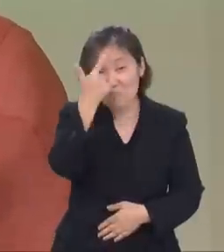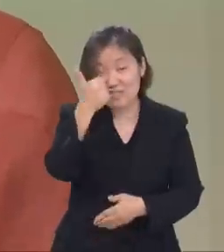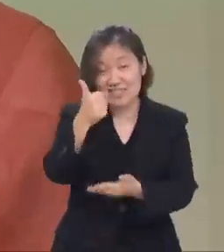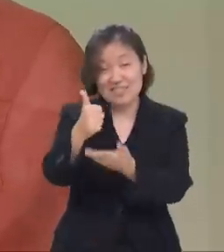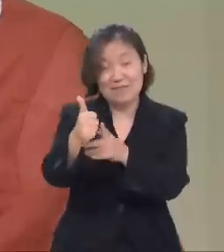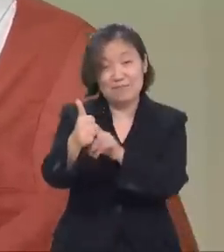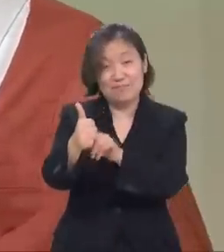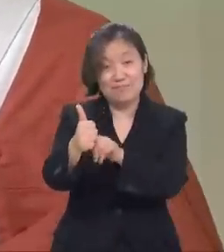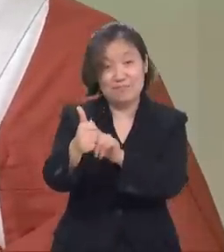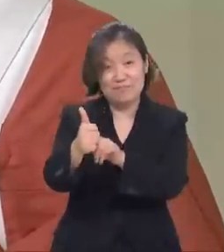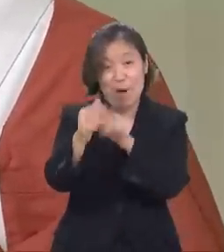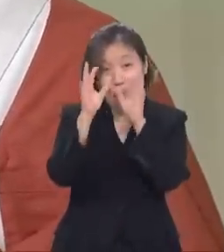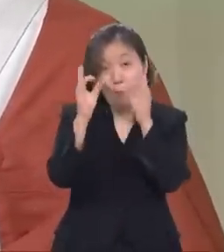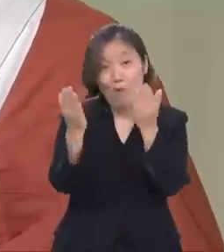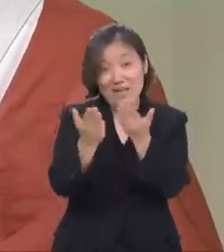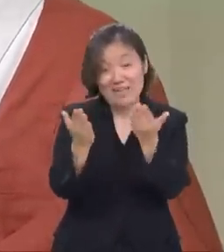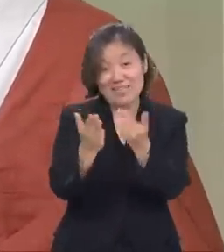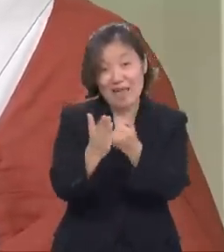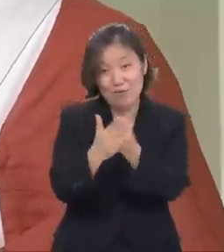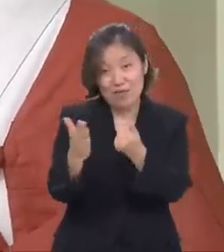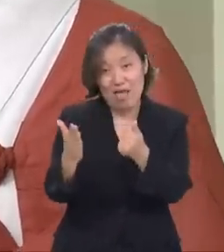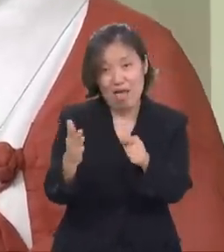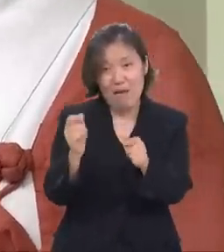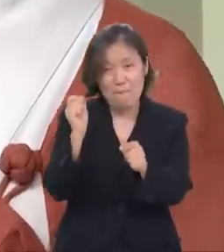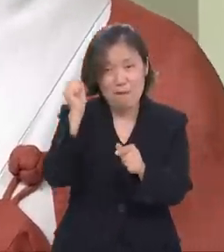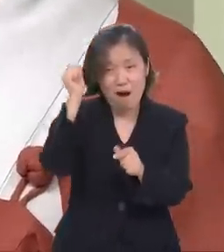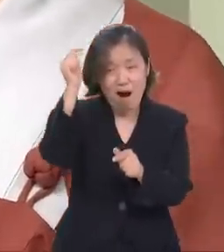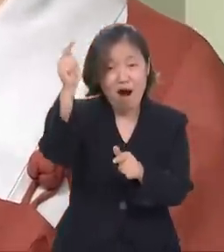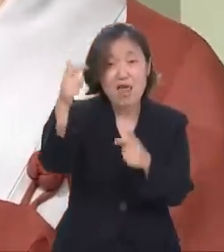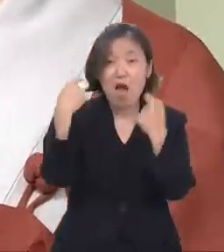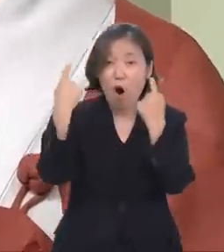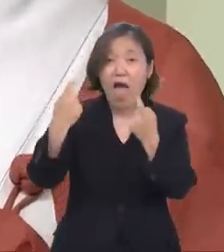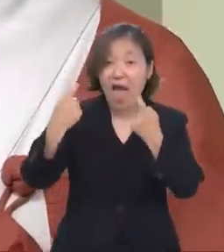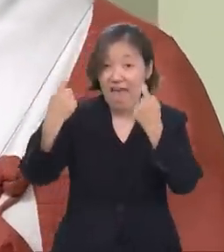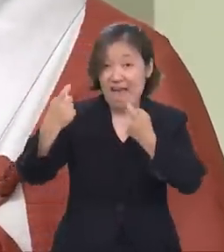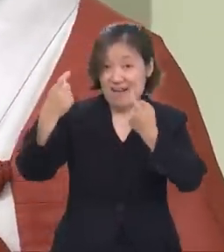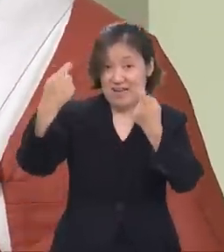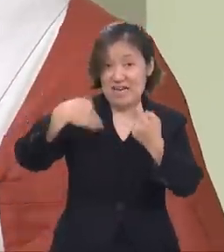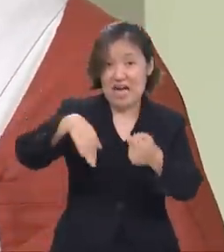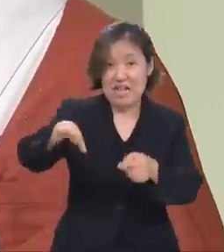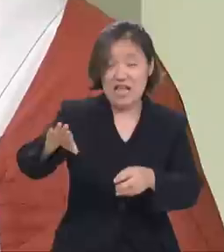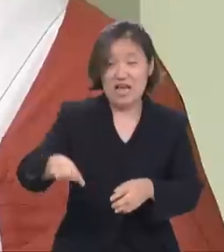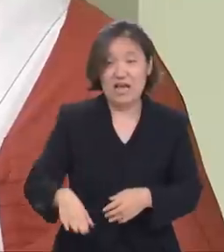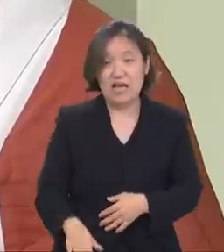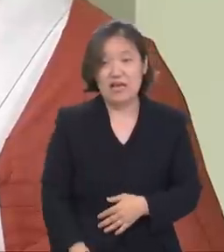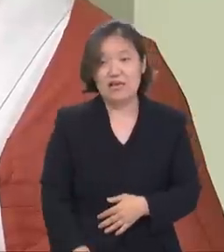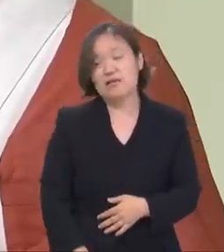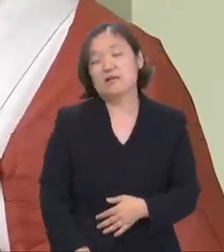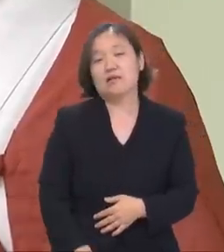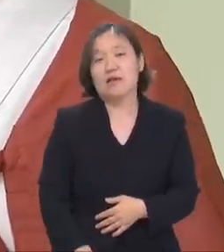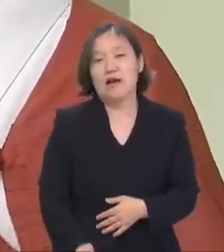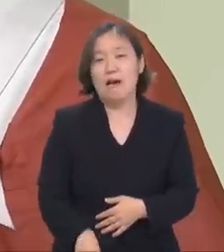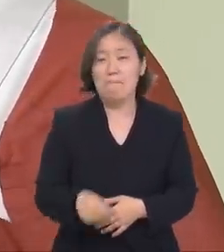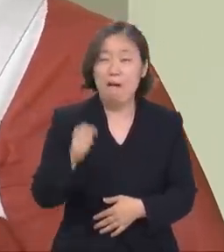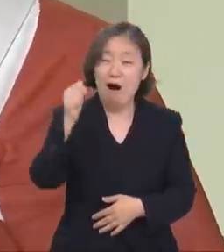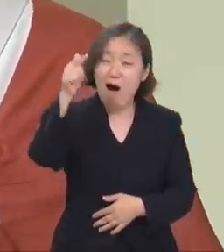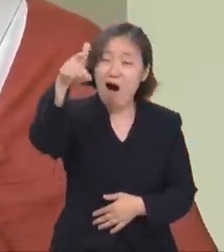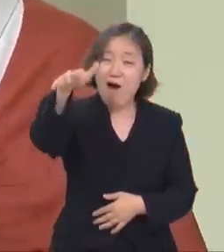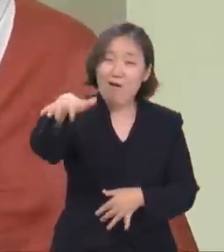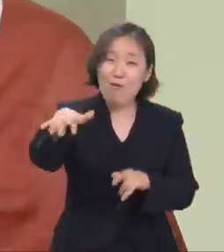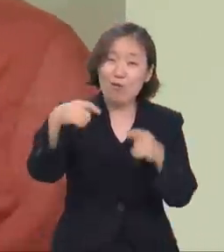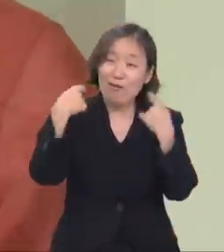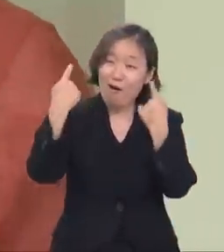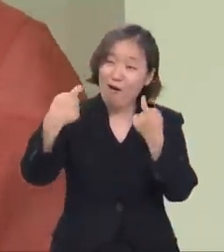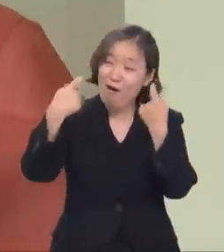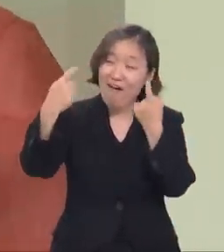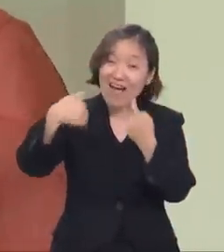스님이 볼 일이 있어서 멀리 좀 여행을 나왔다고 합니다 먼 곳으로